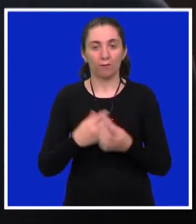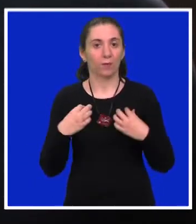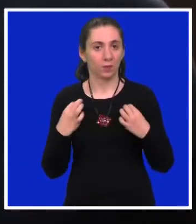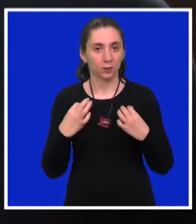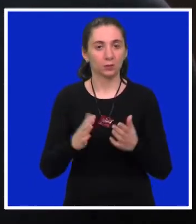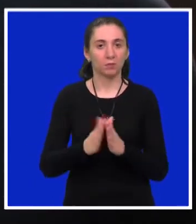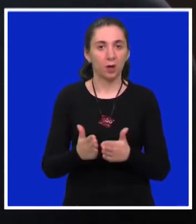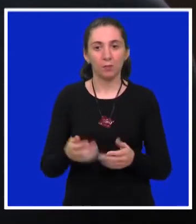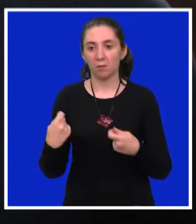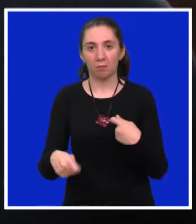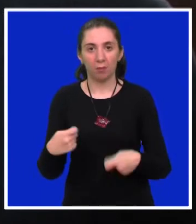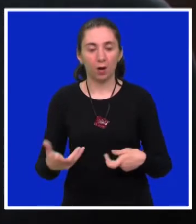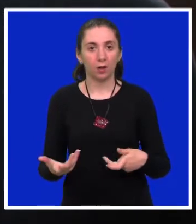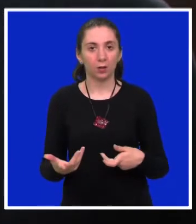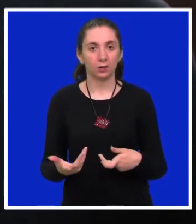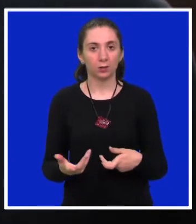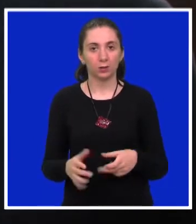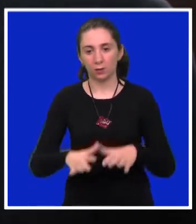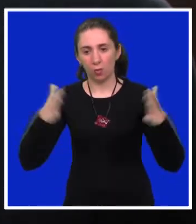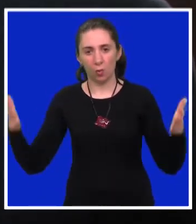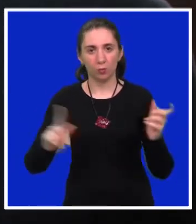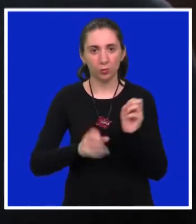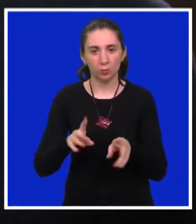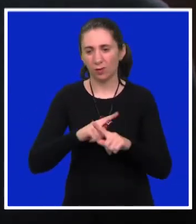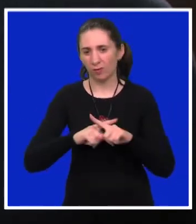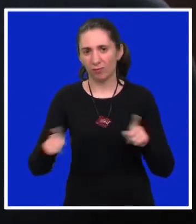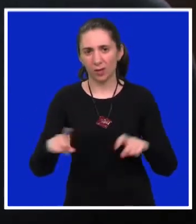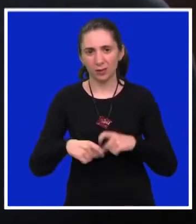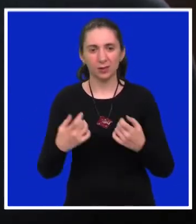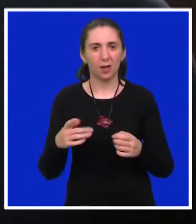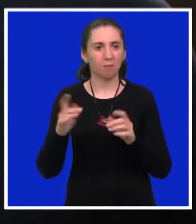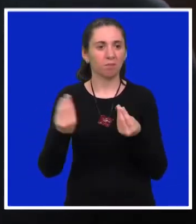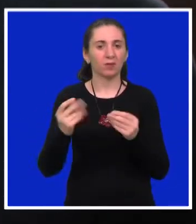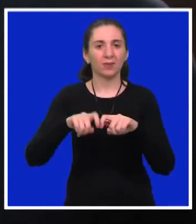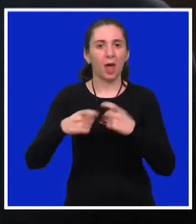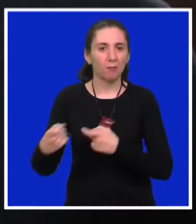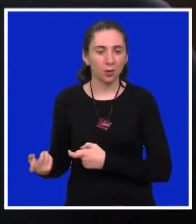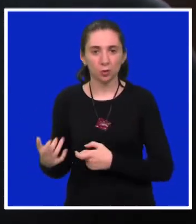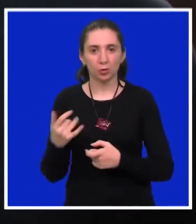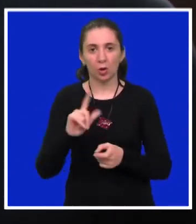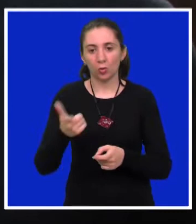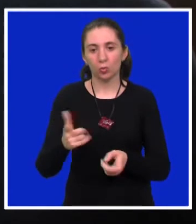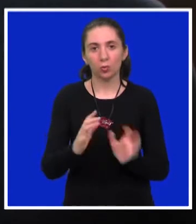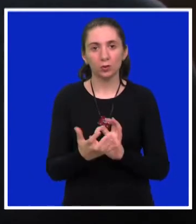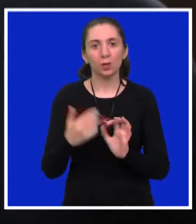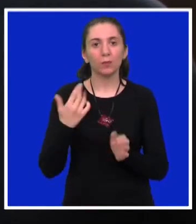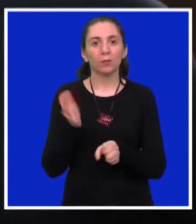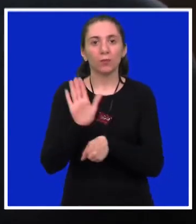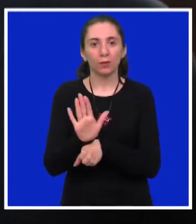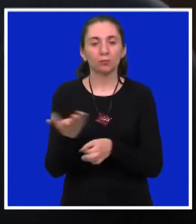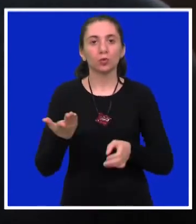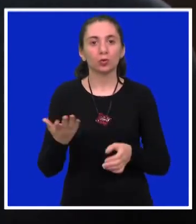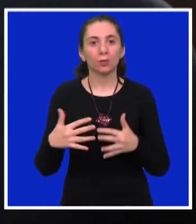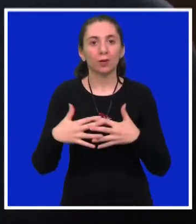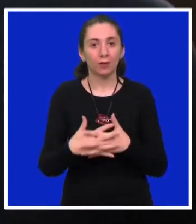uporaba tekstila, papira, plastike, glomaznog otpada, različite vrste od namještaja itd. A sa druge strane,